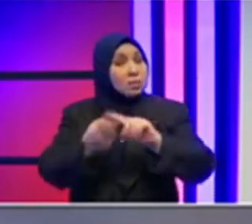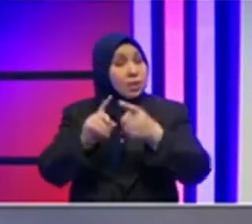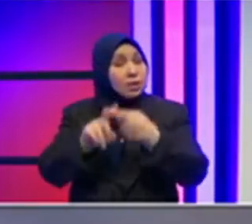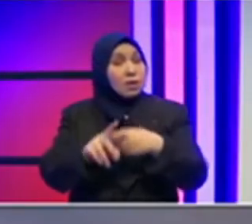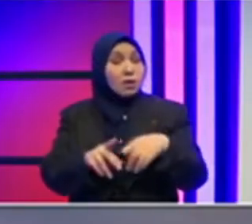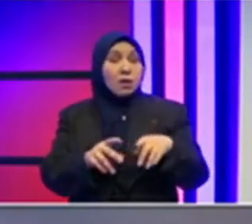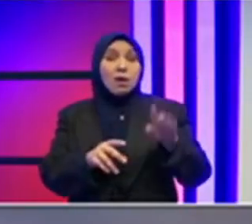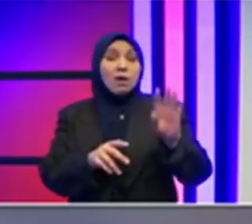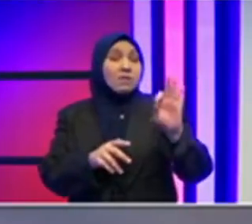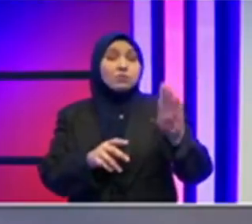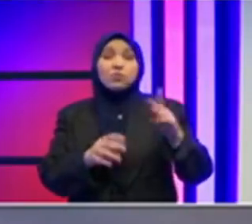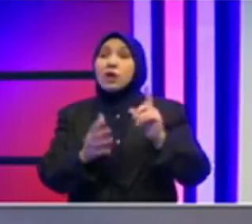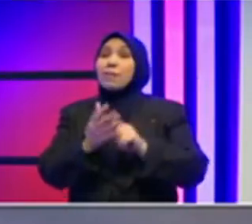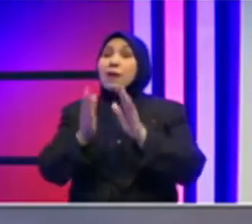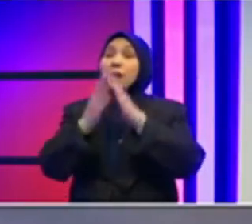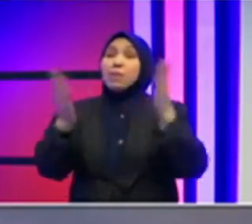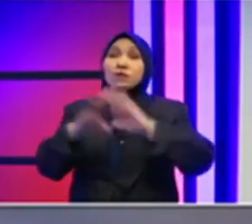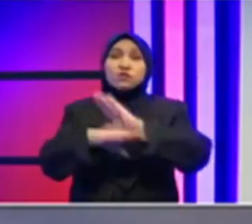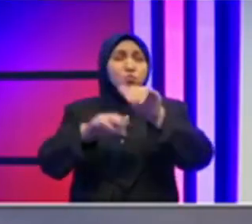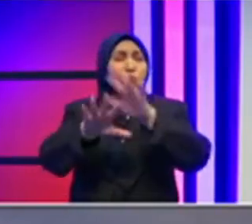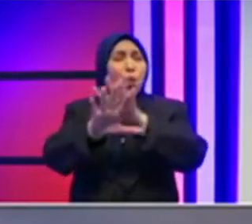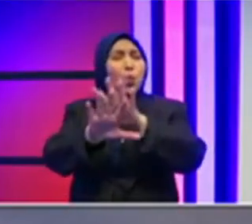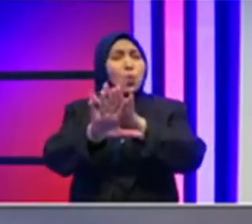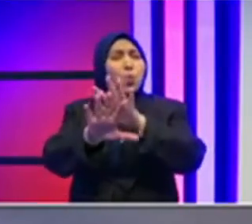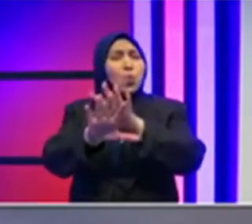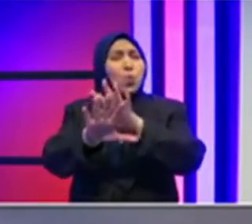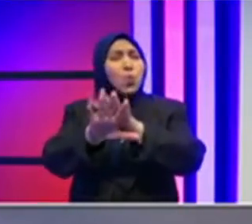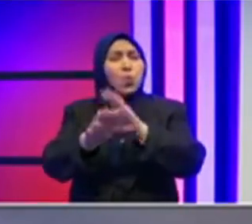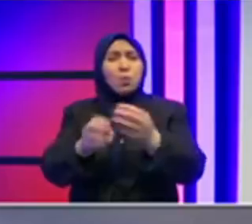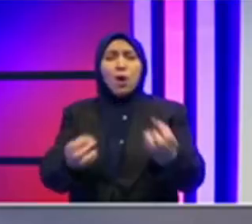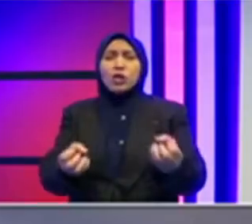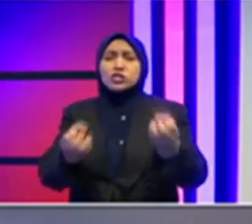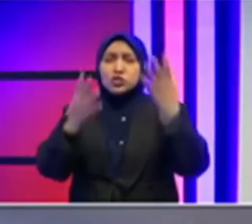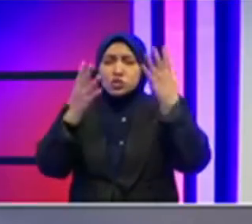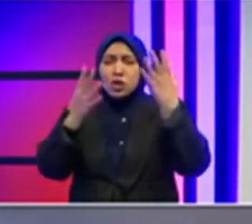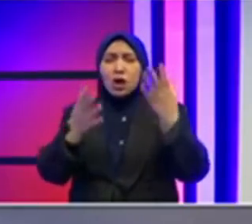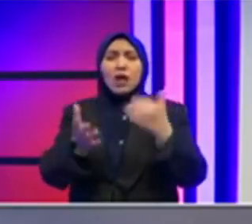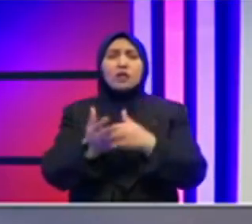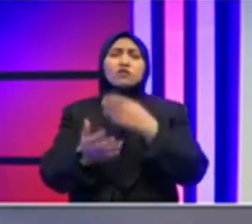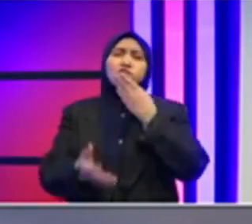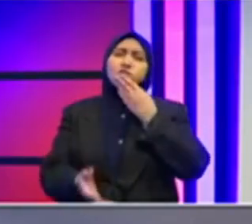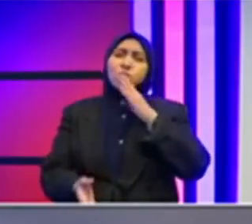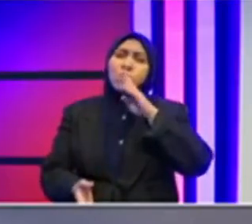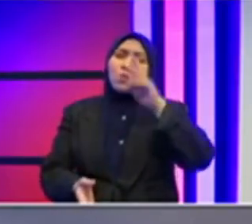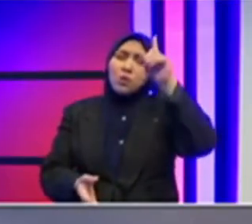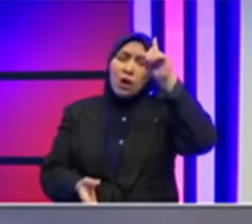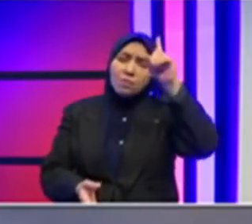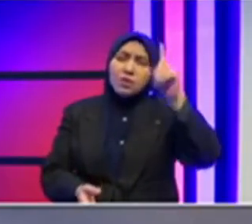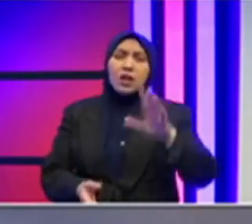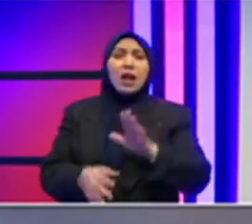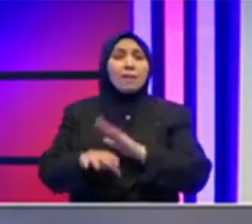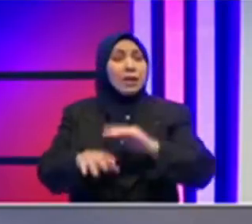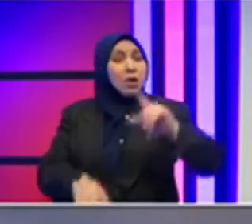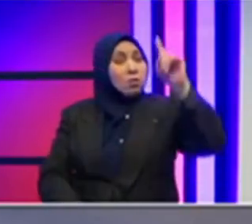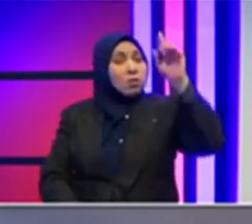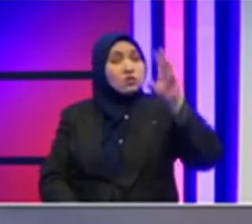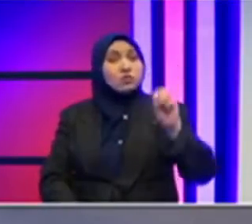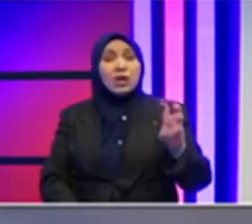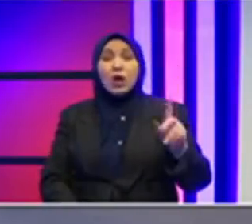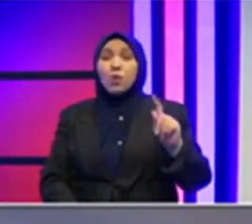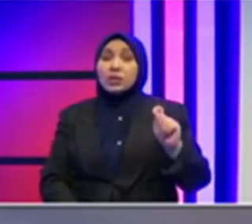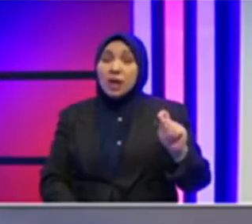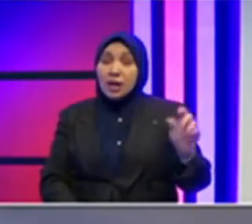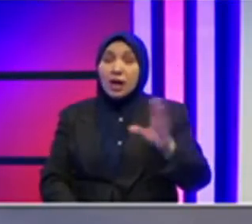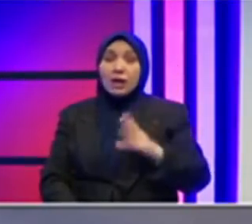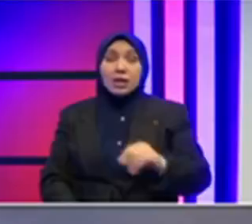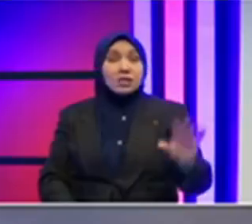Facebook, apa khabar semuanya? Ramai sekali yang berkongsi dengan kita pada hari ini, mengucapkan syukur alhamdulillah kepada Allah Subhanahu wa taala. Jangan